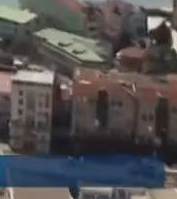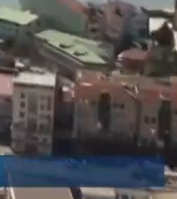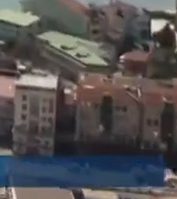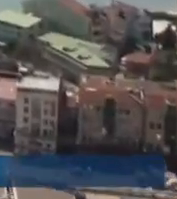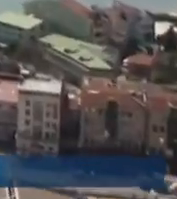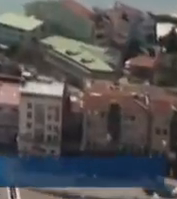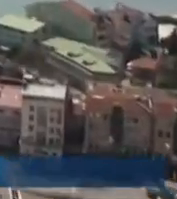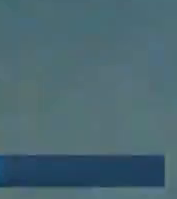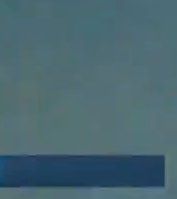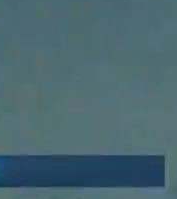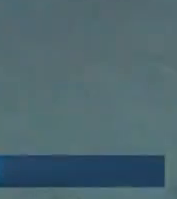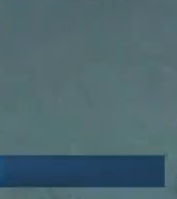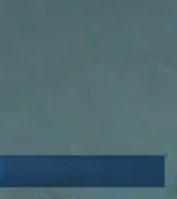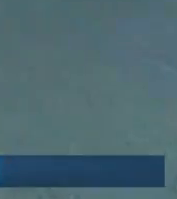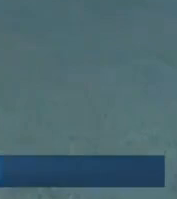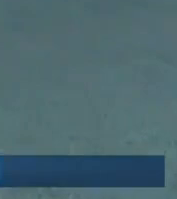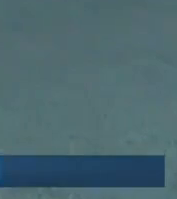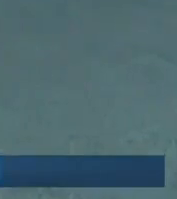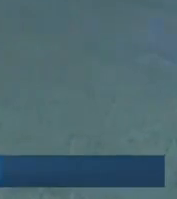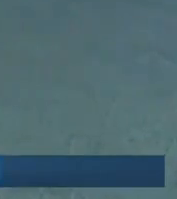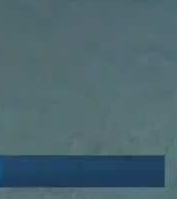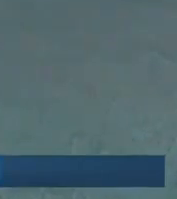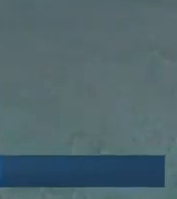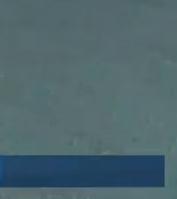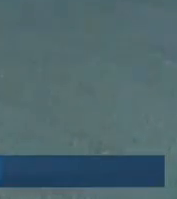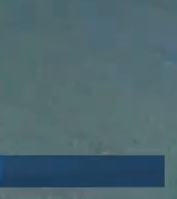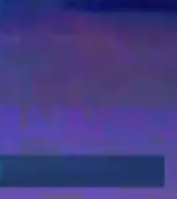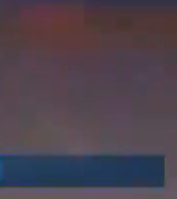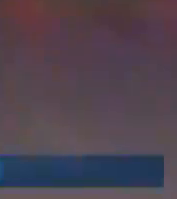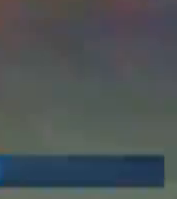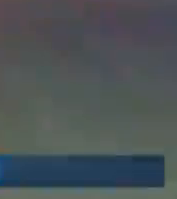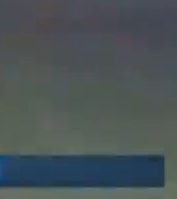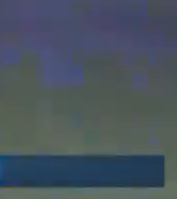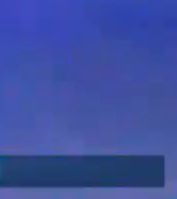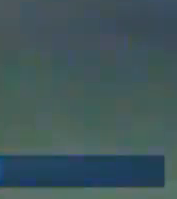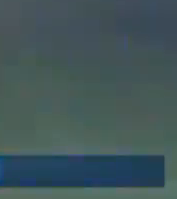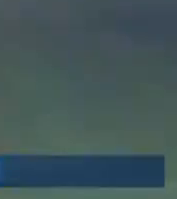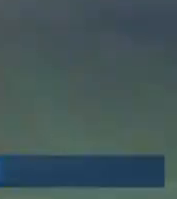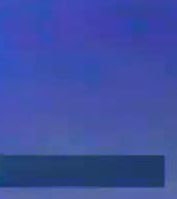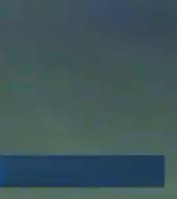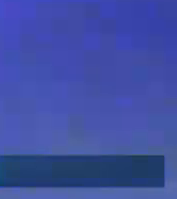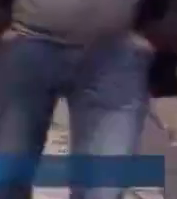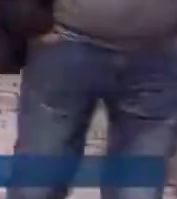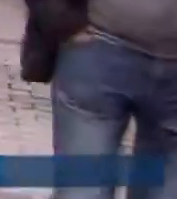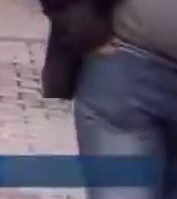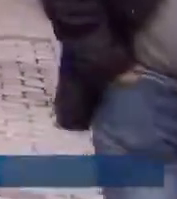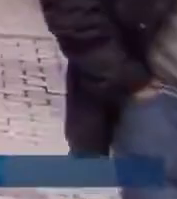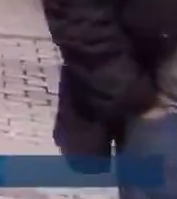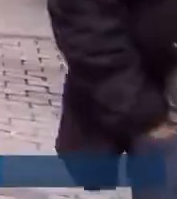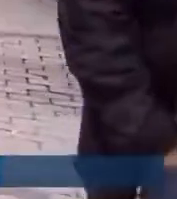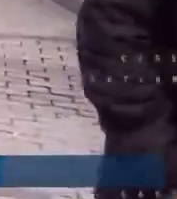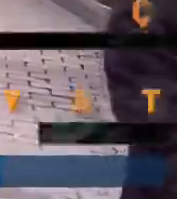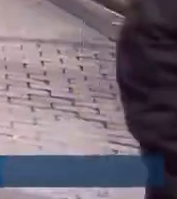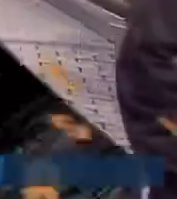Perşembeden pazara sokağa çıkmak yok. Bu haftaya özel 4 günlük kısıtlama kararıyla Ramazan alışverişi erkene